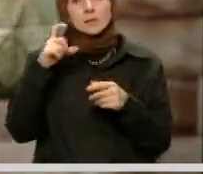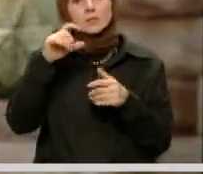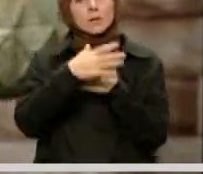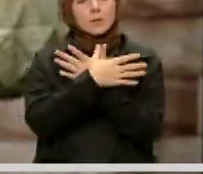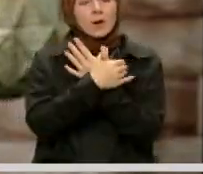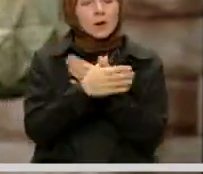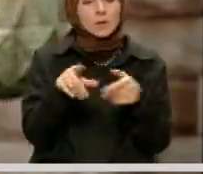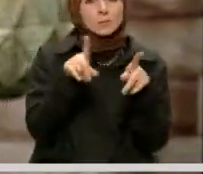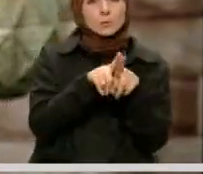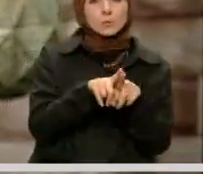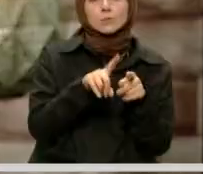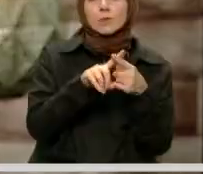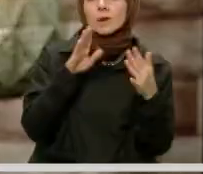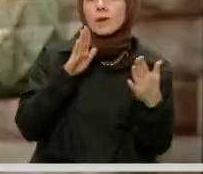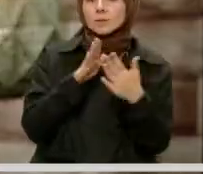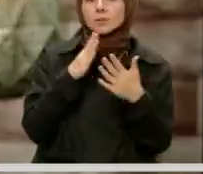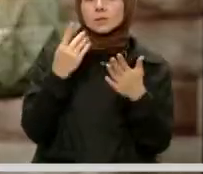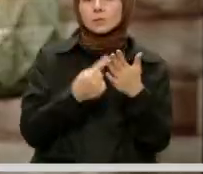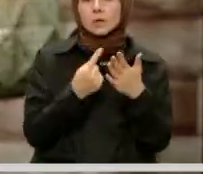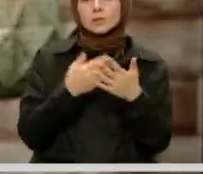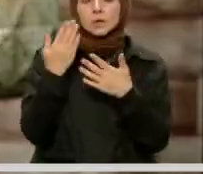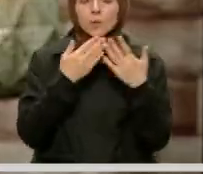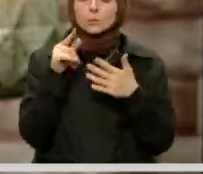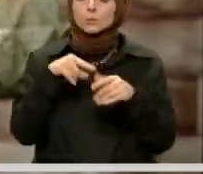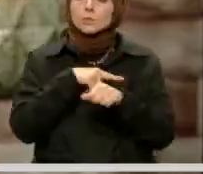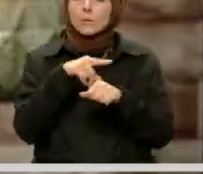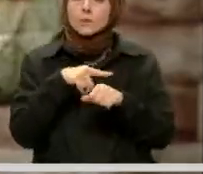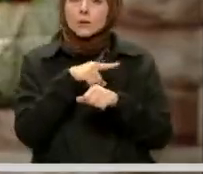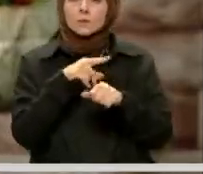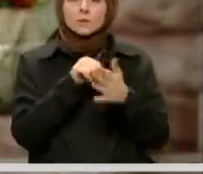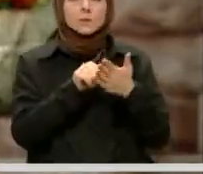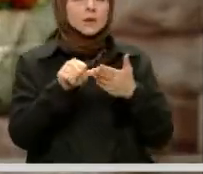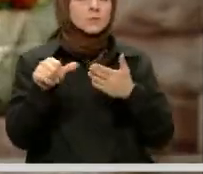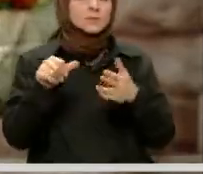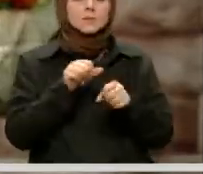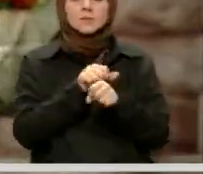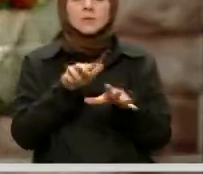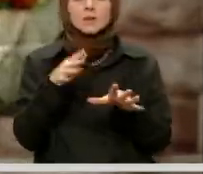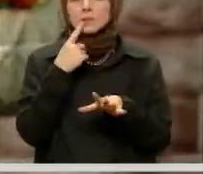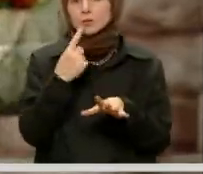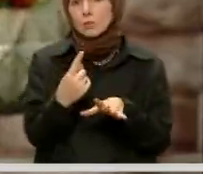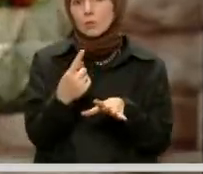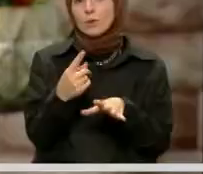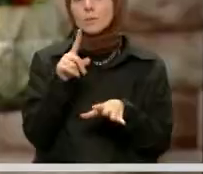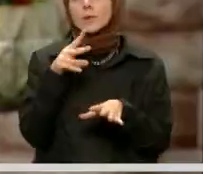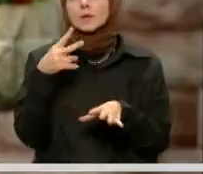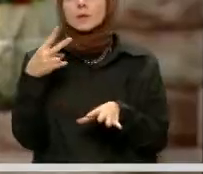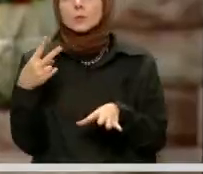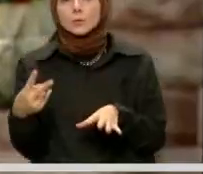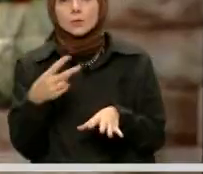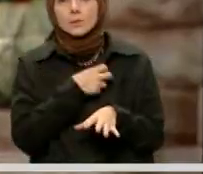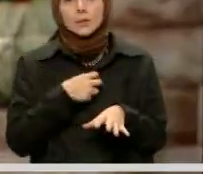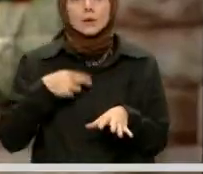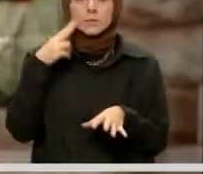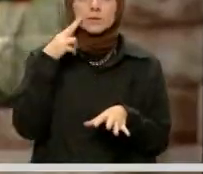buluştuğu, mukabele yaptığı, o zaman dilimlerin de neredeyse elinde avucunda ne varsa hepsini dağıttığını ifade edermiş. Aslında bir yönüyle hani Efendimiz'e